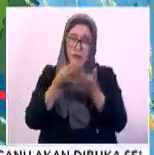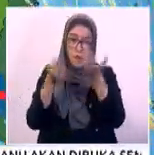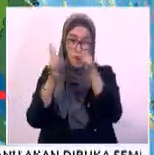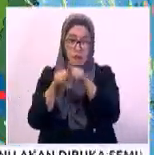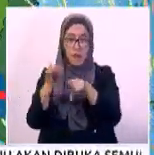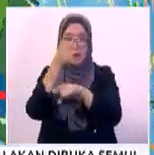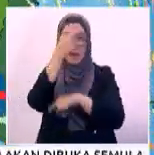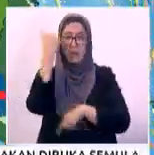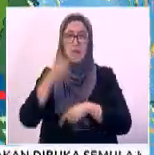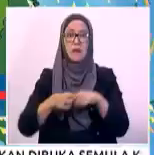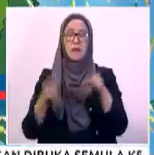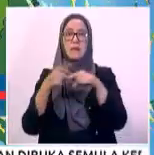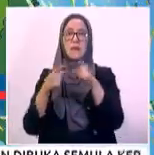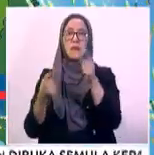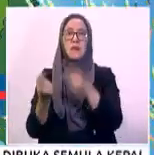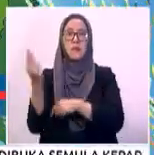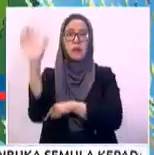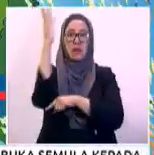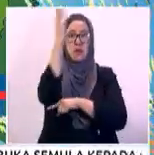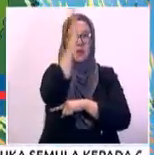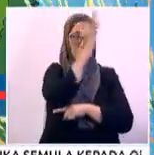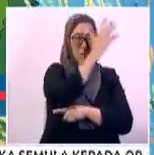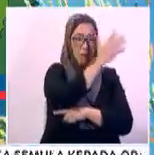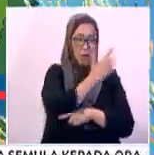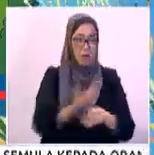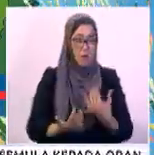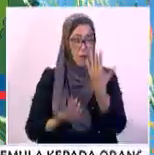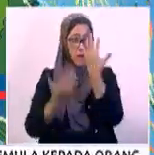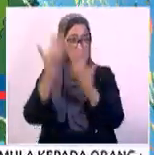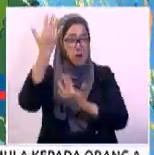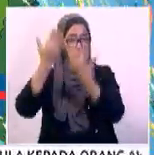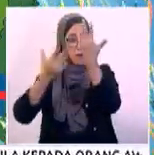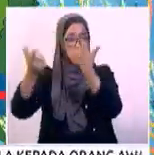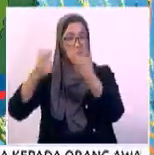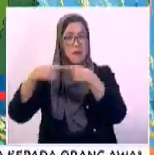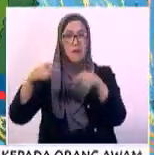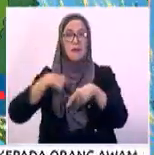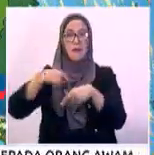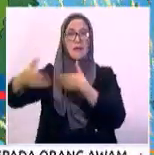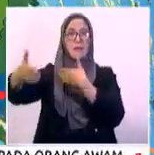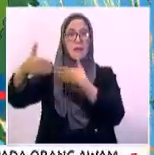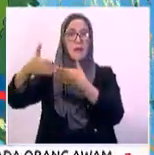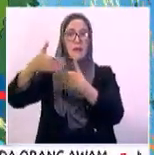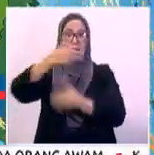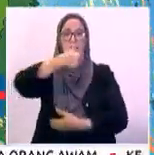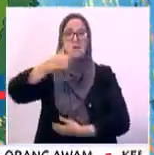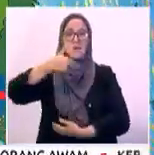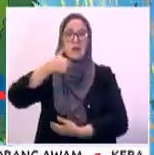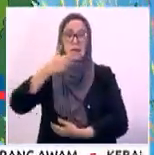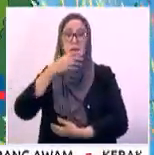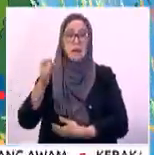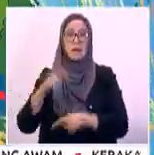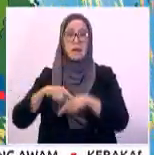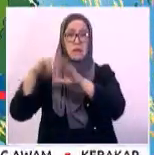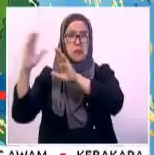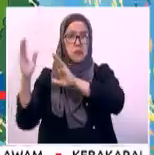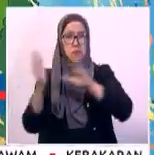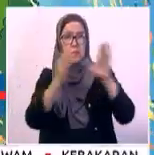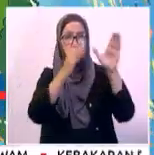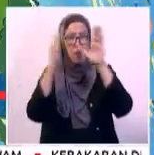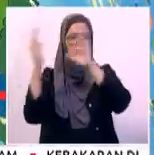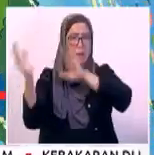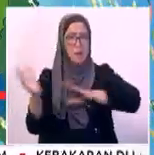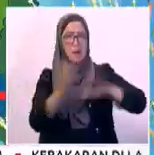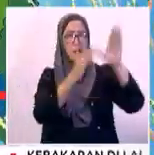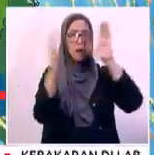di sekitar negara jiran kita, iaitu Indonesia, ditambah pula dengan pergerakan angin yang kini lebih cenderung ke arah rantau